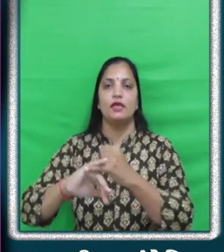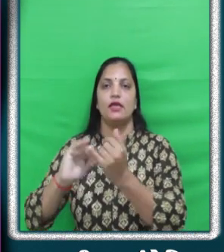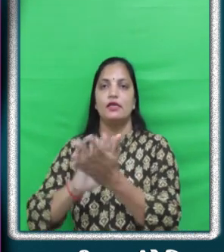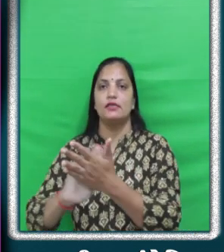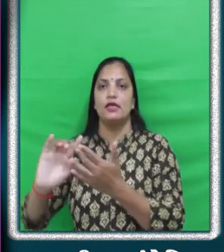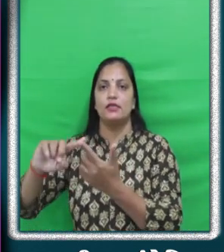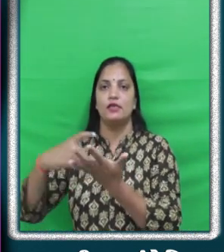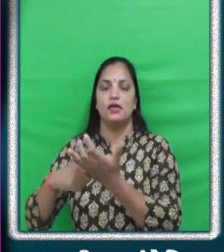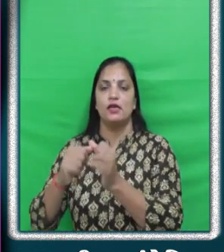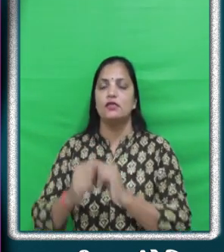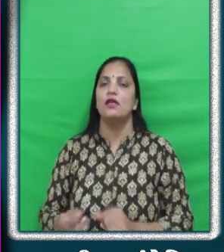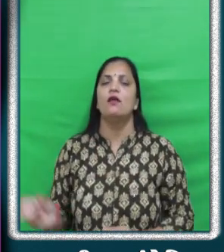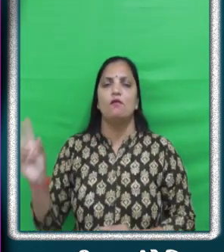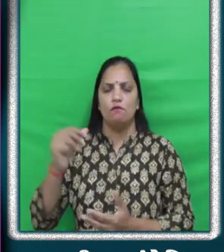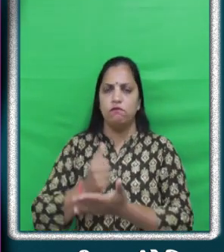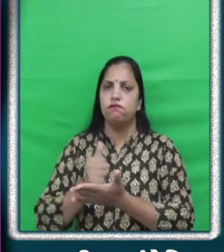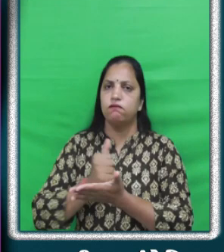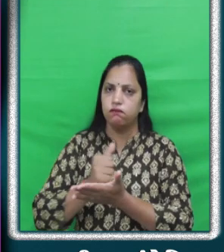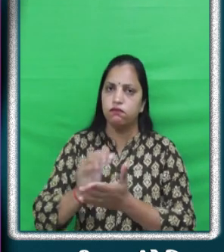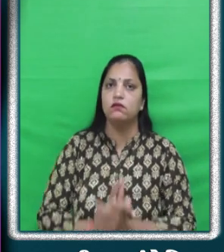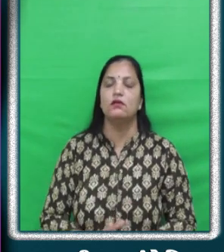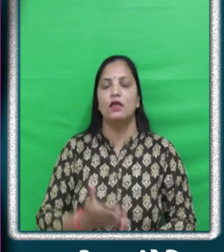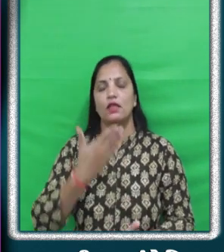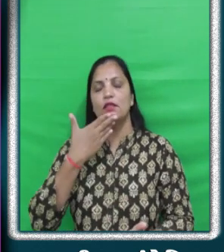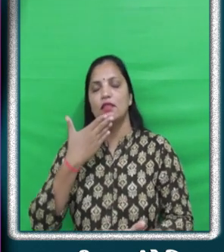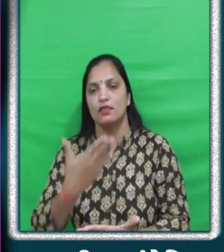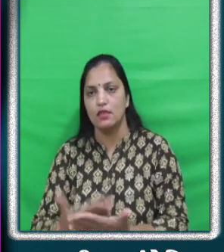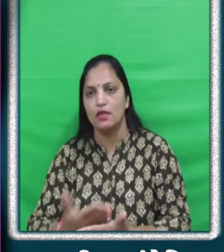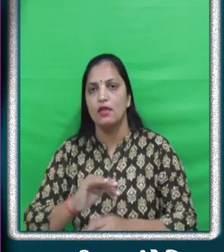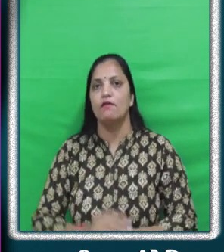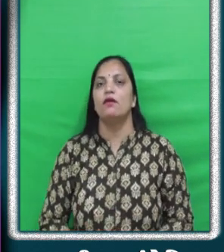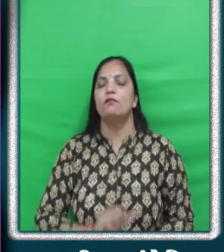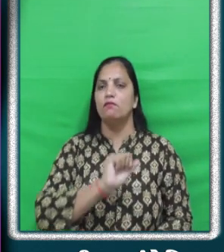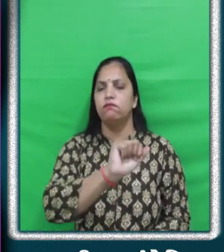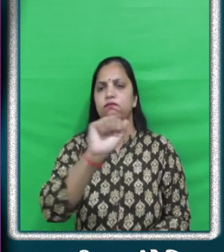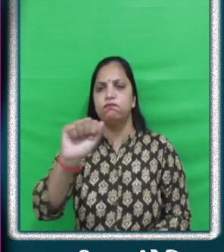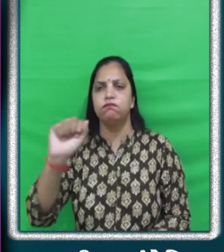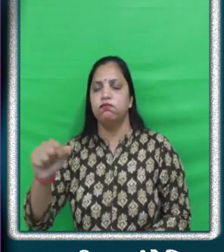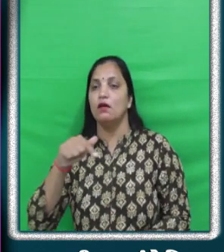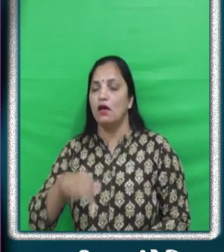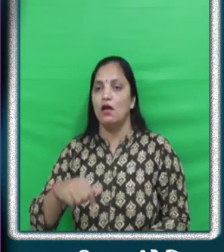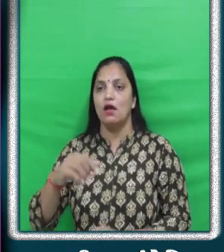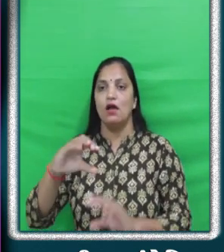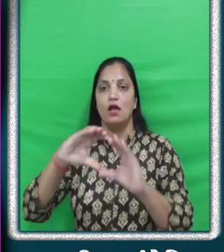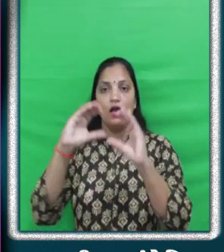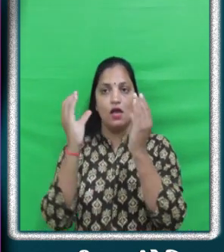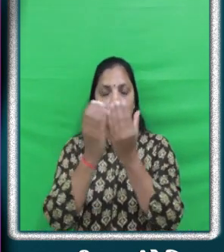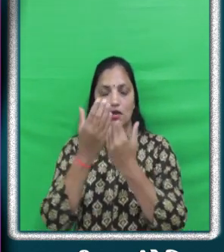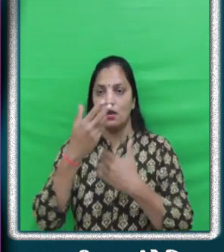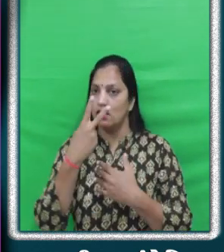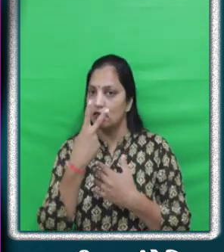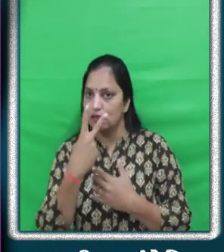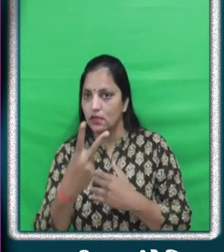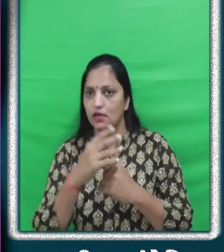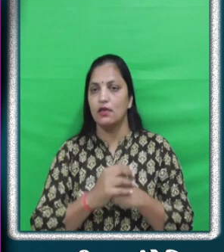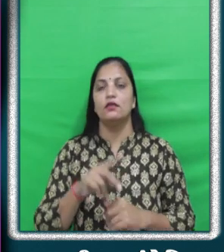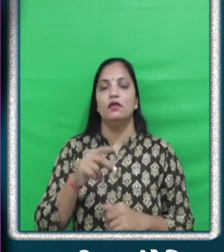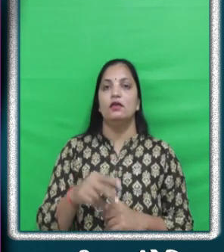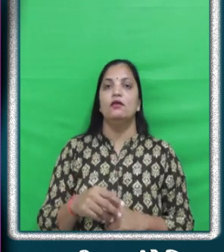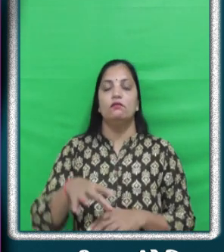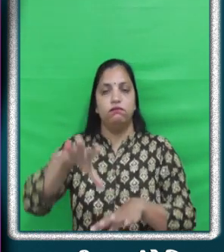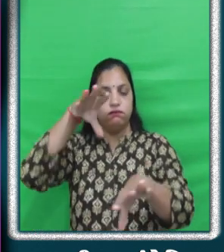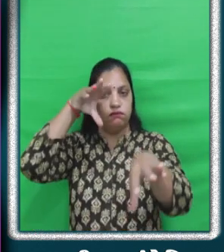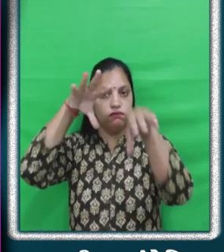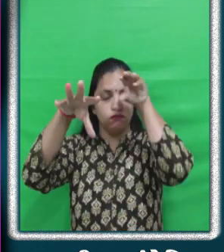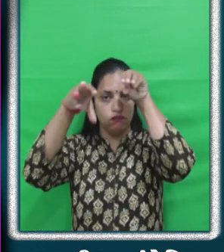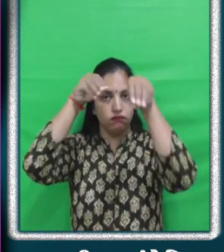વિદ્યાર્થી મિત્રો મને જે કહી રહ્યા છે પુનરાવર્તન કર્યું છે, ધન્યવાદ તેમનો કે તેઓ આ સેશન જોવે છે અને તેમાંથી